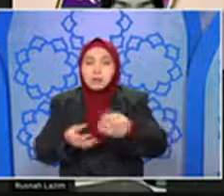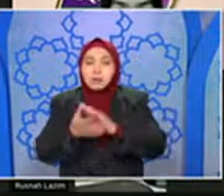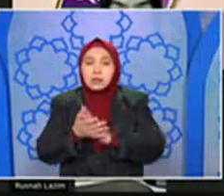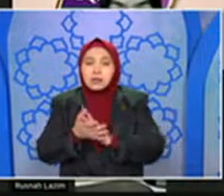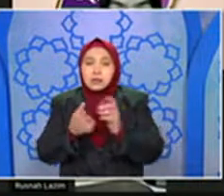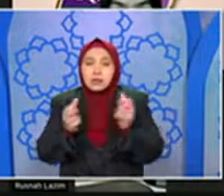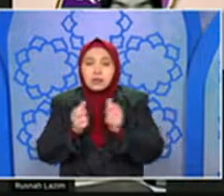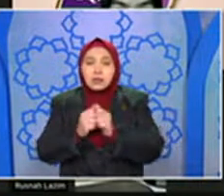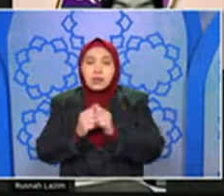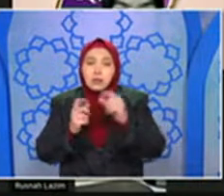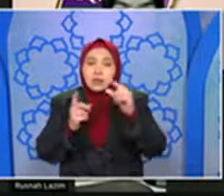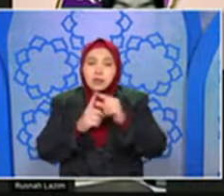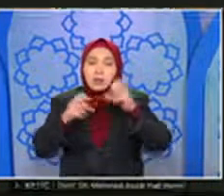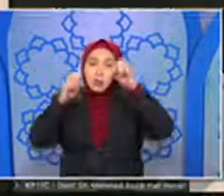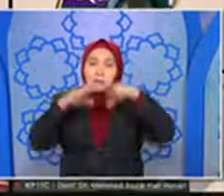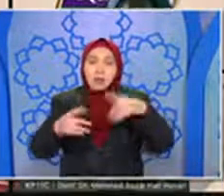يا أرحم